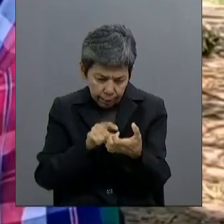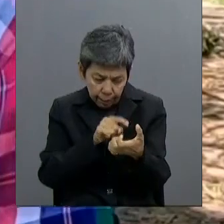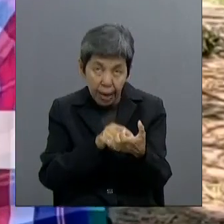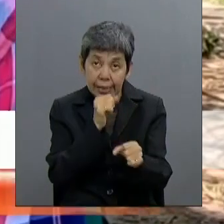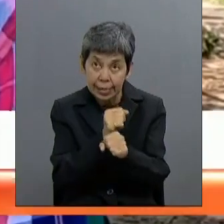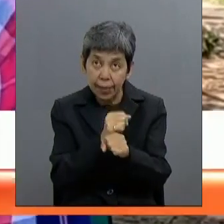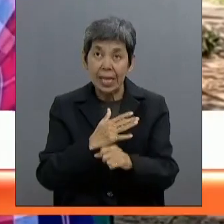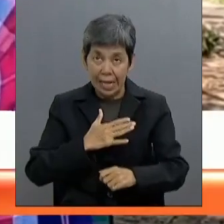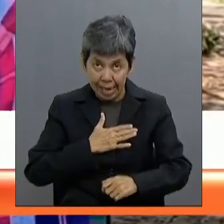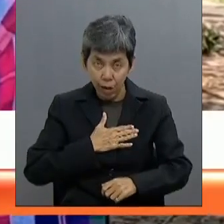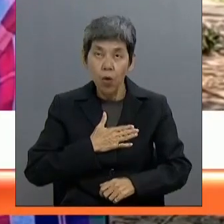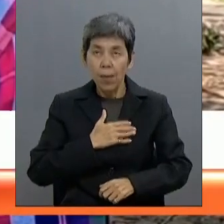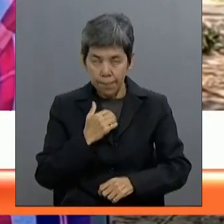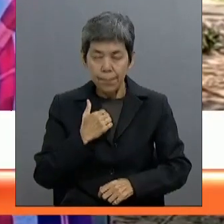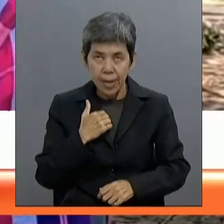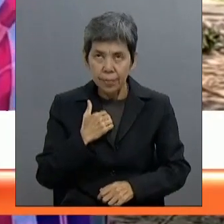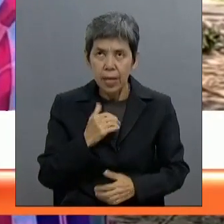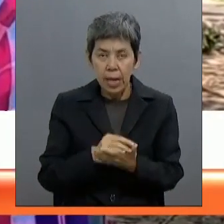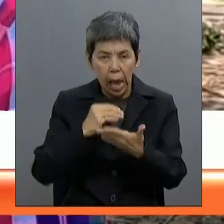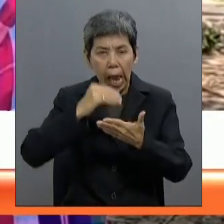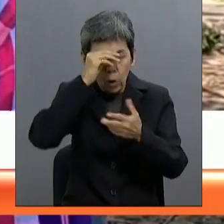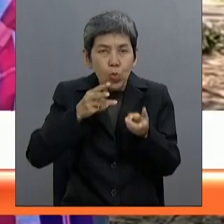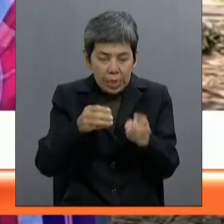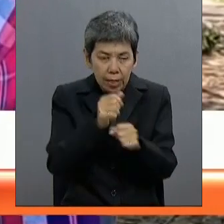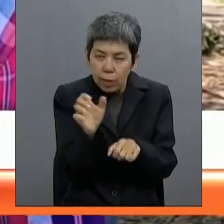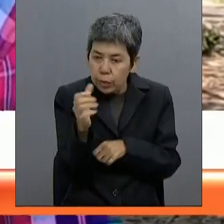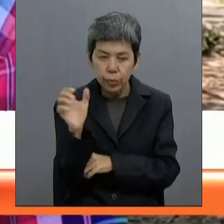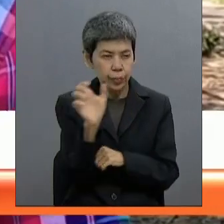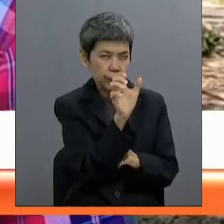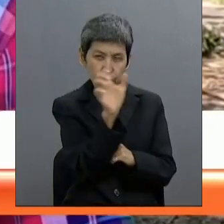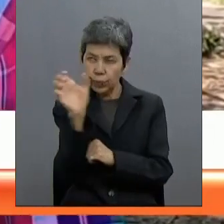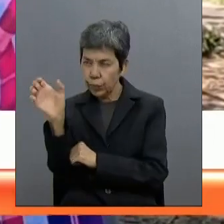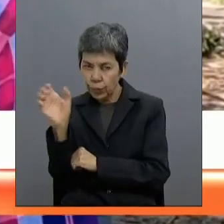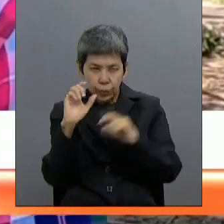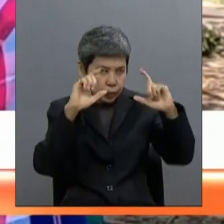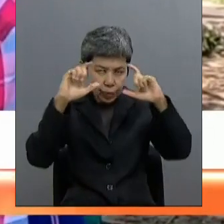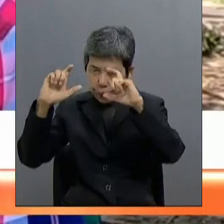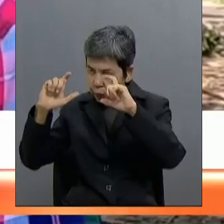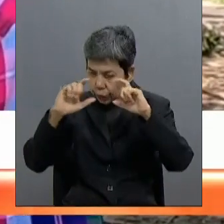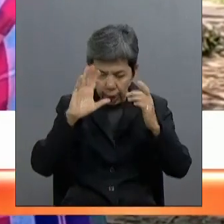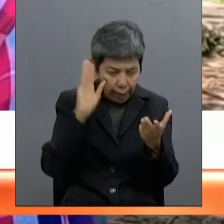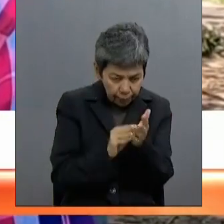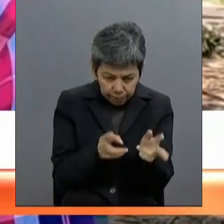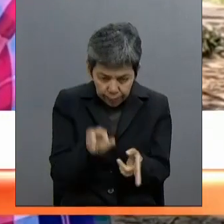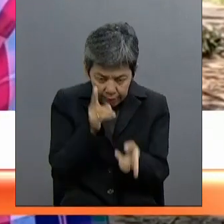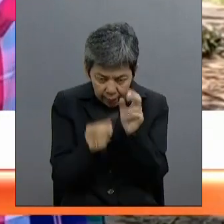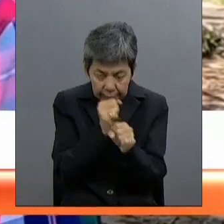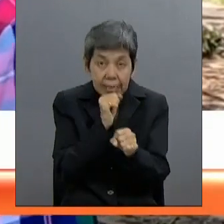ค่ะหนูก็ได้เรียนรู้วิธีการถ่ายภาพที่ถูกวิธีค่ะและได้เรียนรู้วิธีการตัดต่อภา